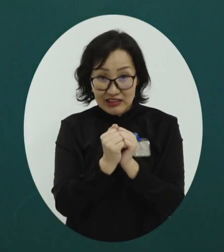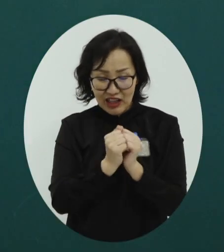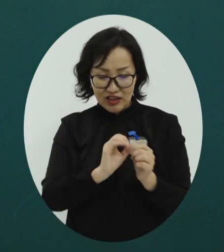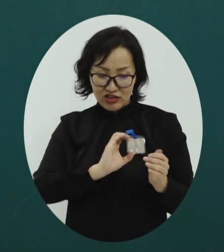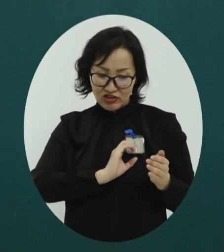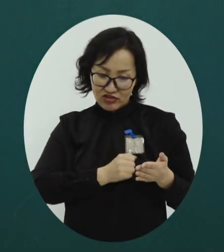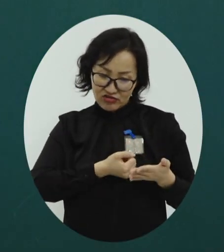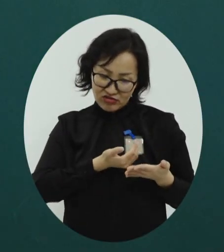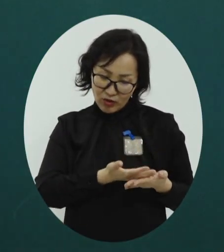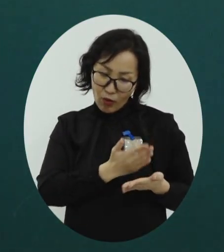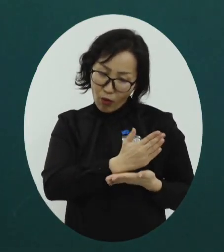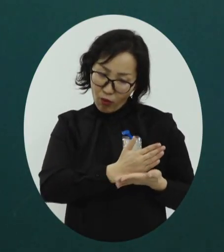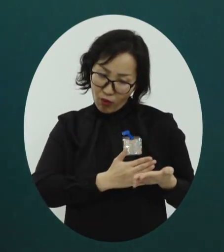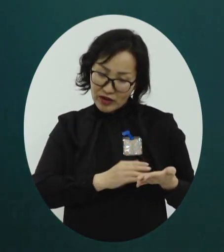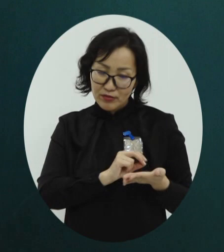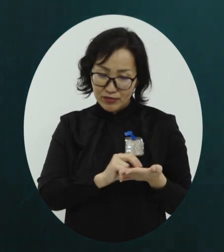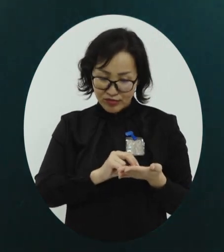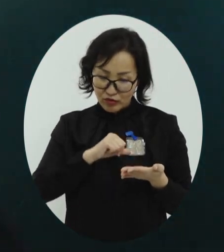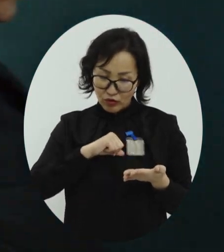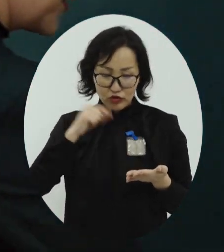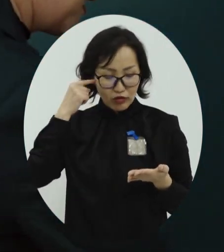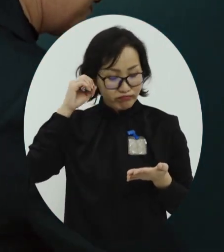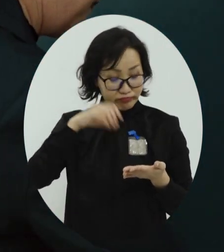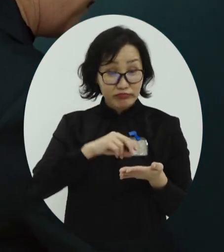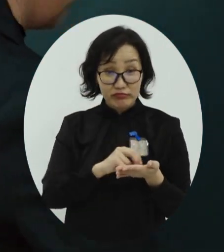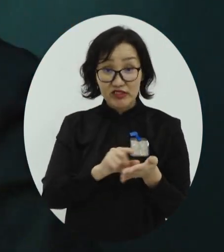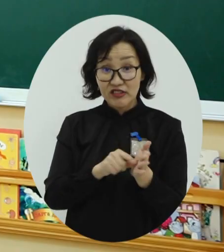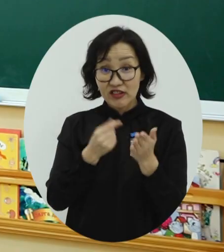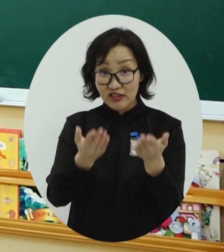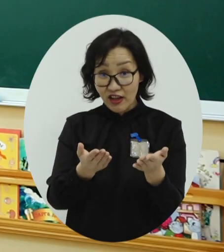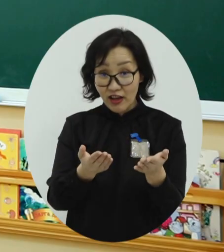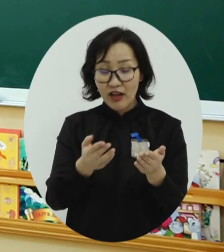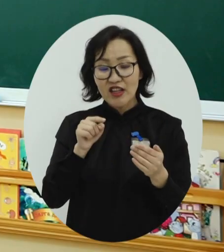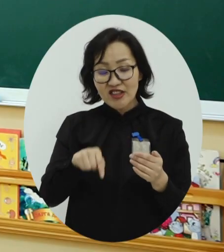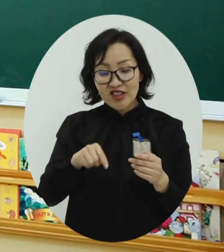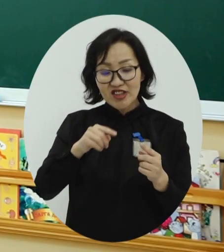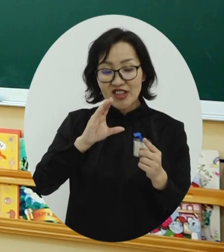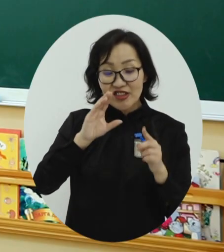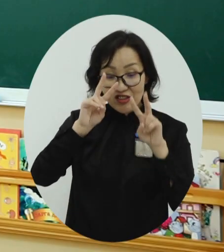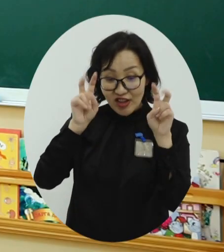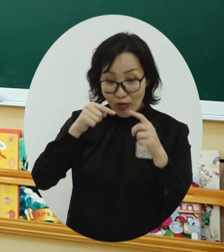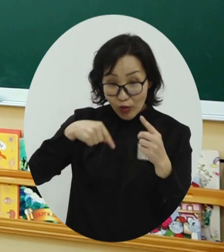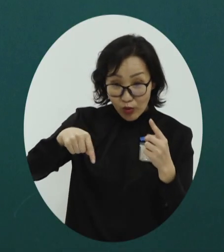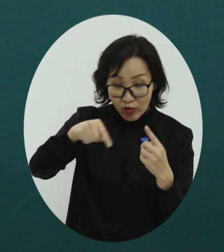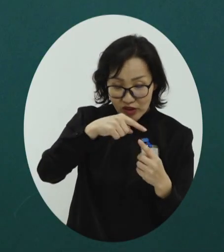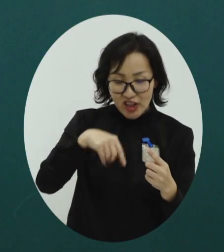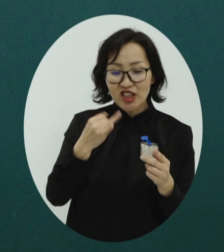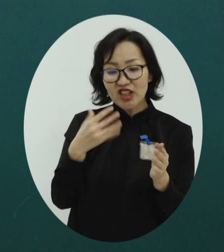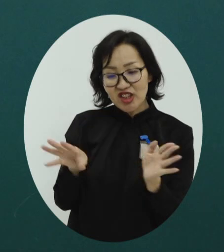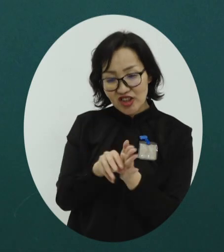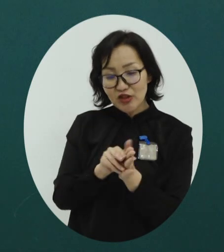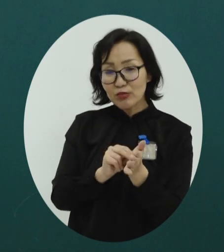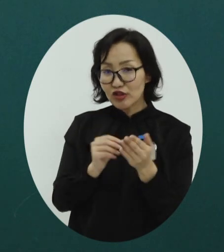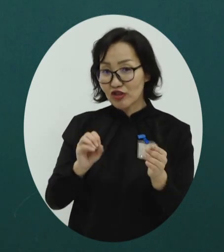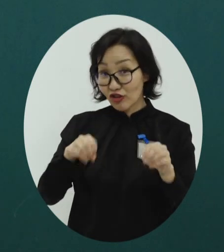чин сэтгэлээсээ хуваалцаж байна гэж бодож бичихнэ. Ийм сэдвийн хүрээнд ингэж